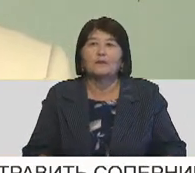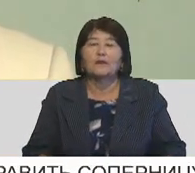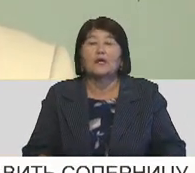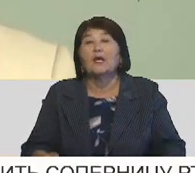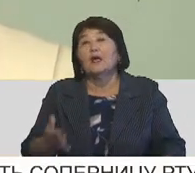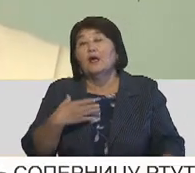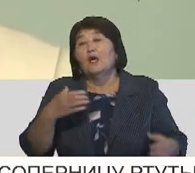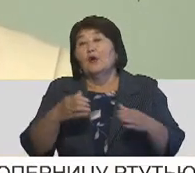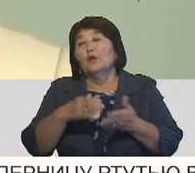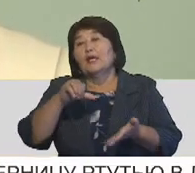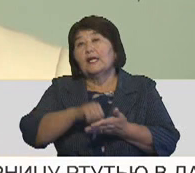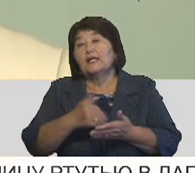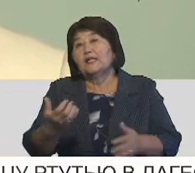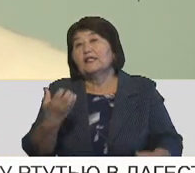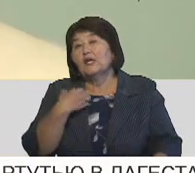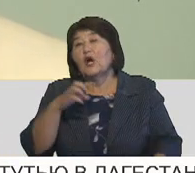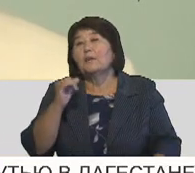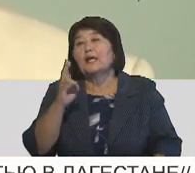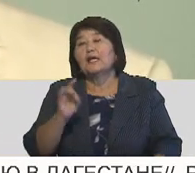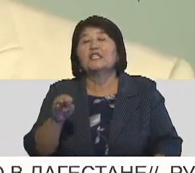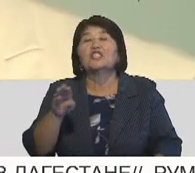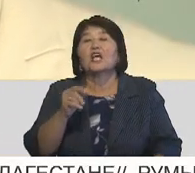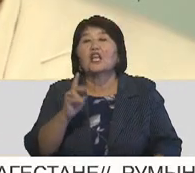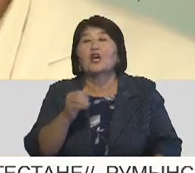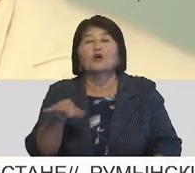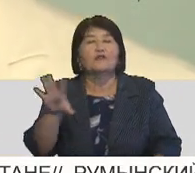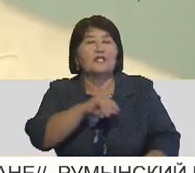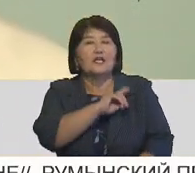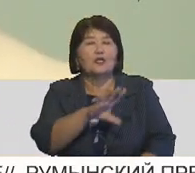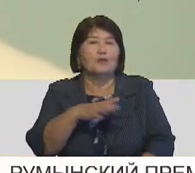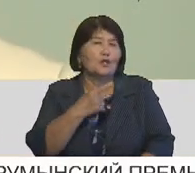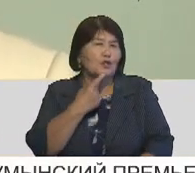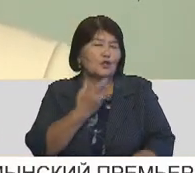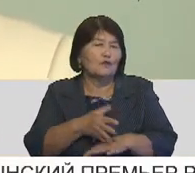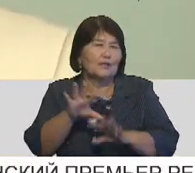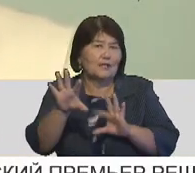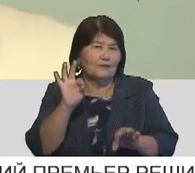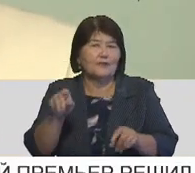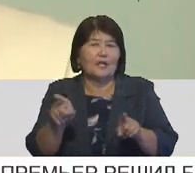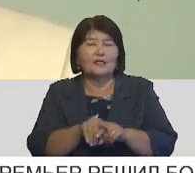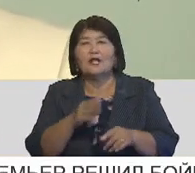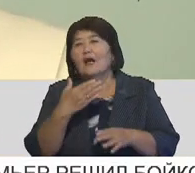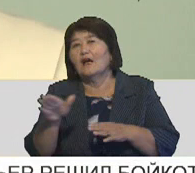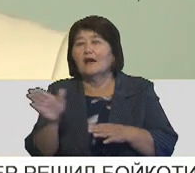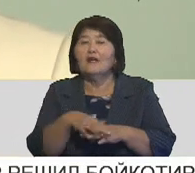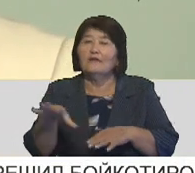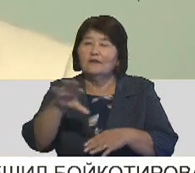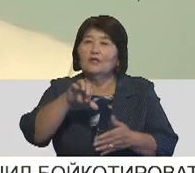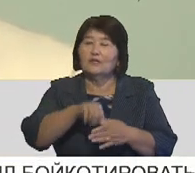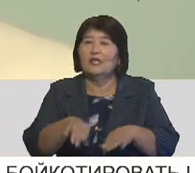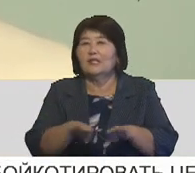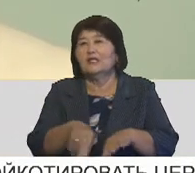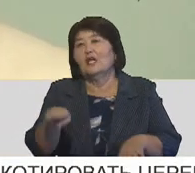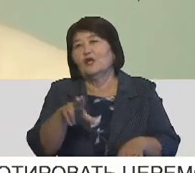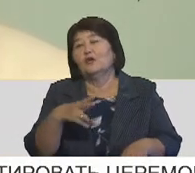В моей группе есть исполнители из Кызылорды, Байконыра, Жанакургана. Все сильные. Было тяжело делать выбор, отсеивать кого-то. Всех обошла Назым